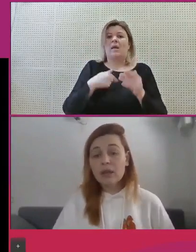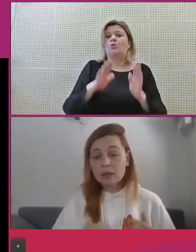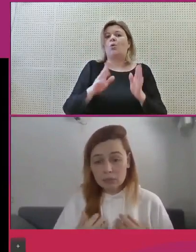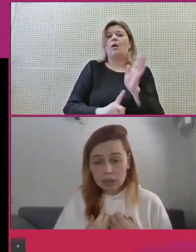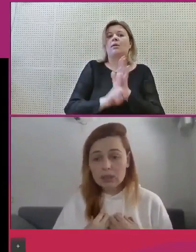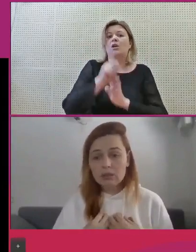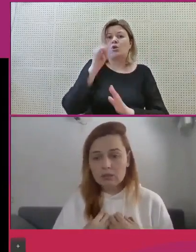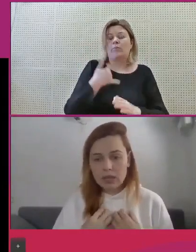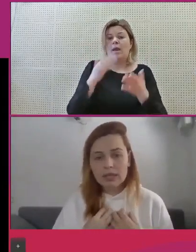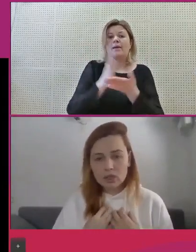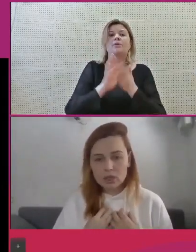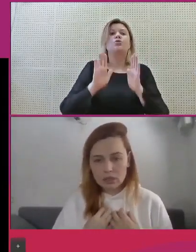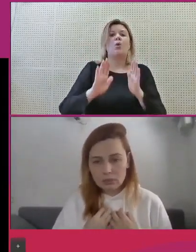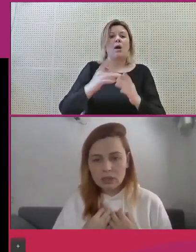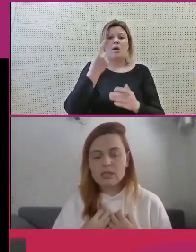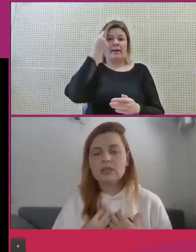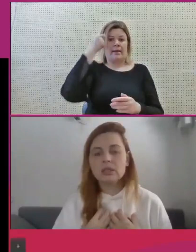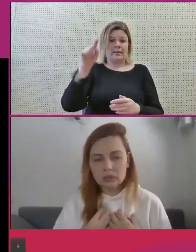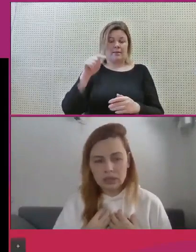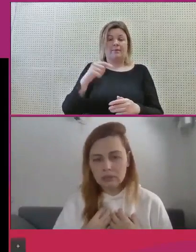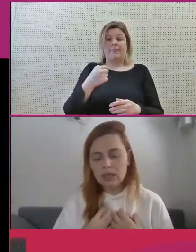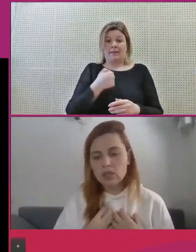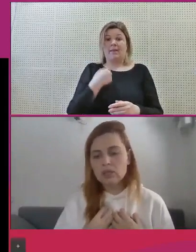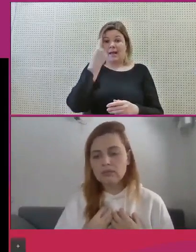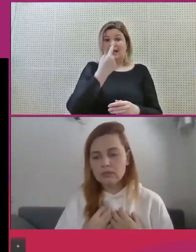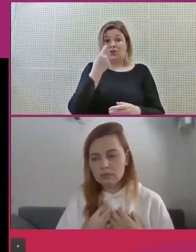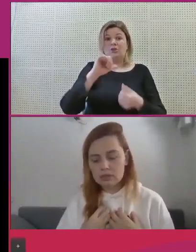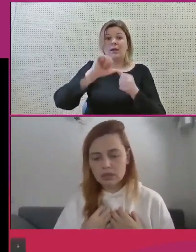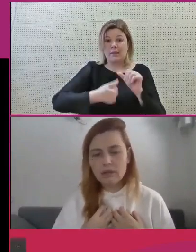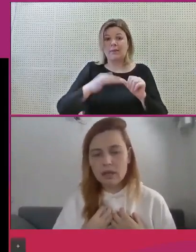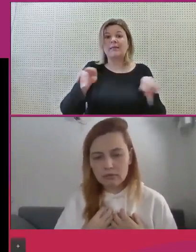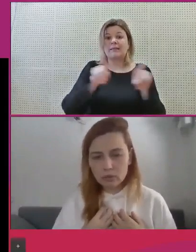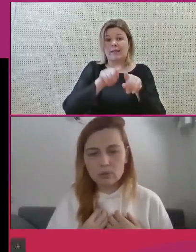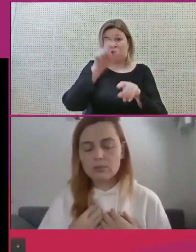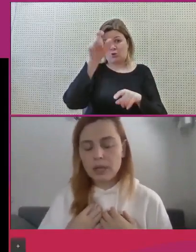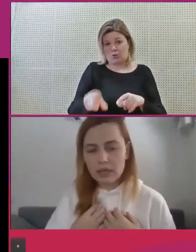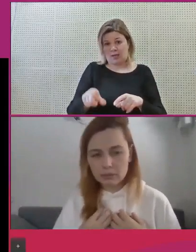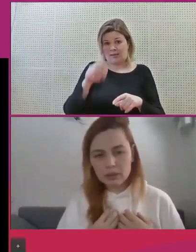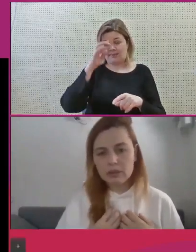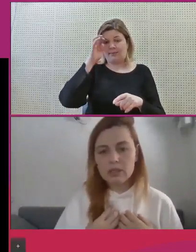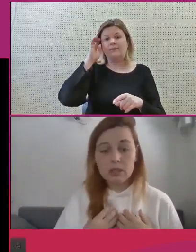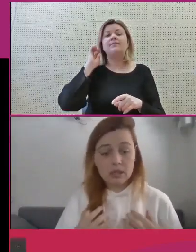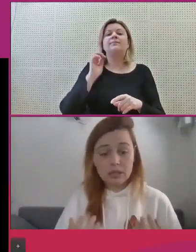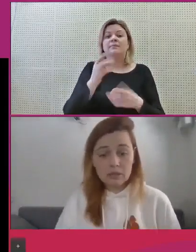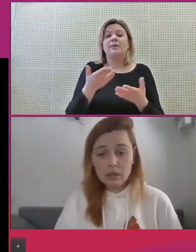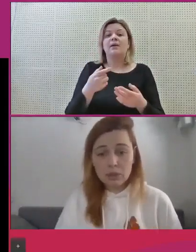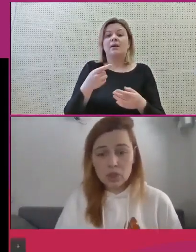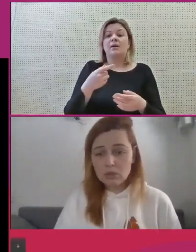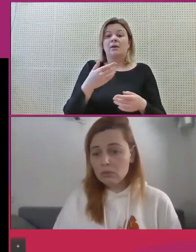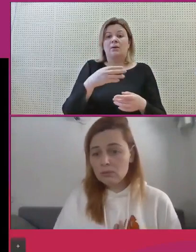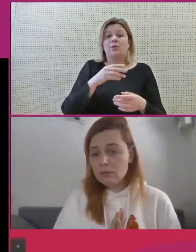идея. Я лично, именно из этих людей мы стартовали фонд, то есть проект был